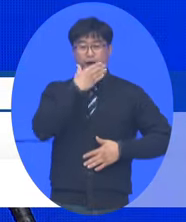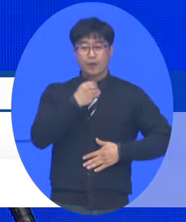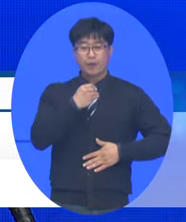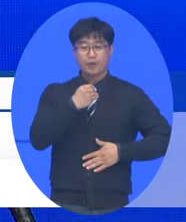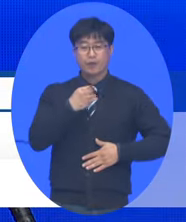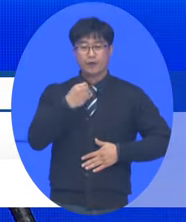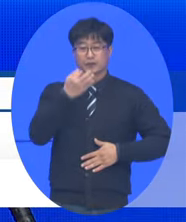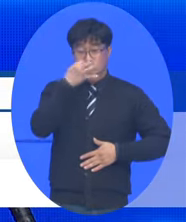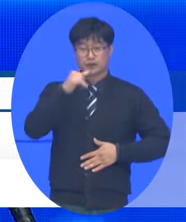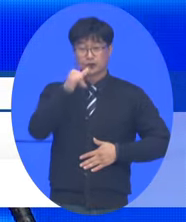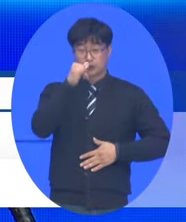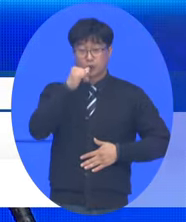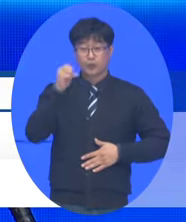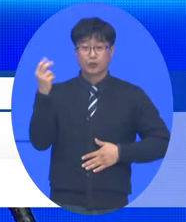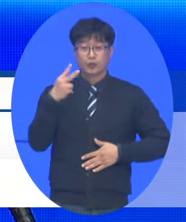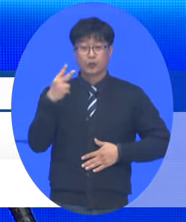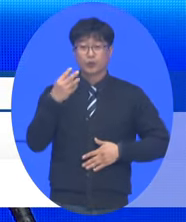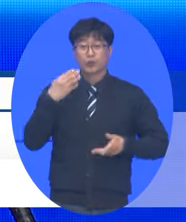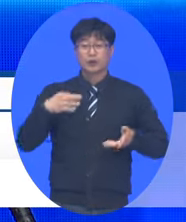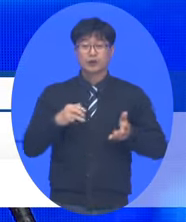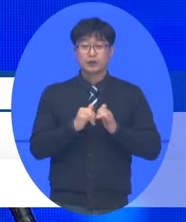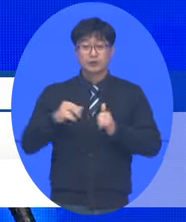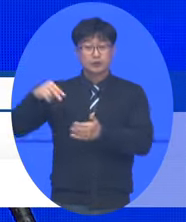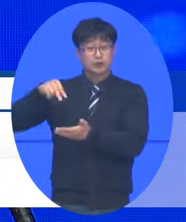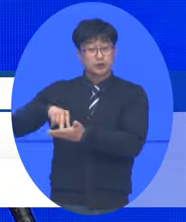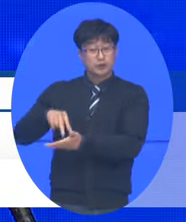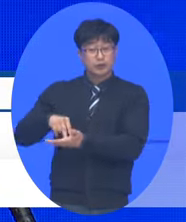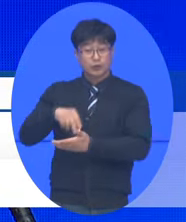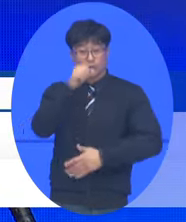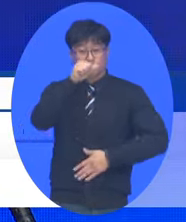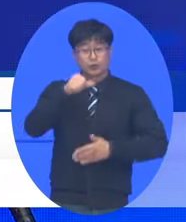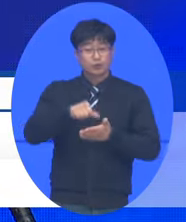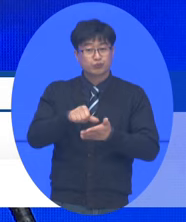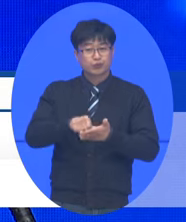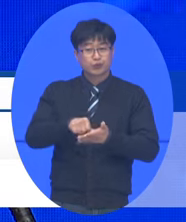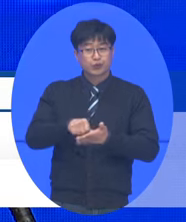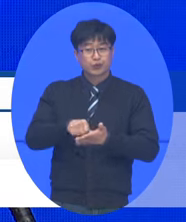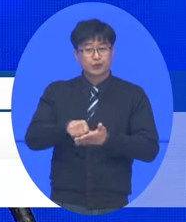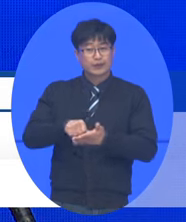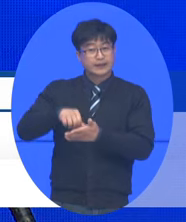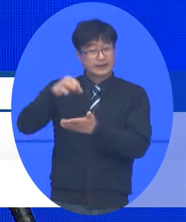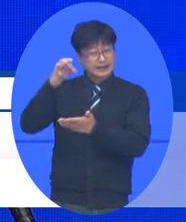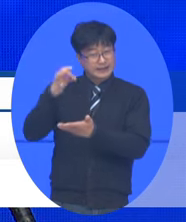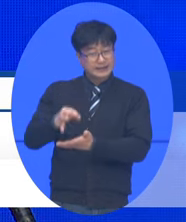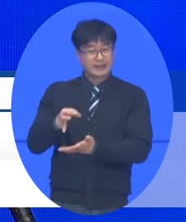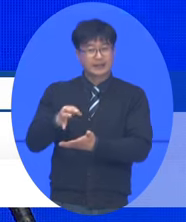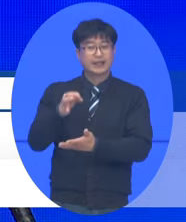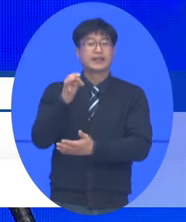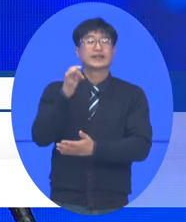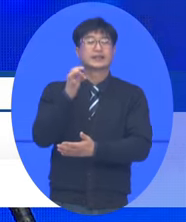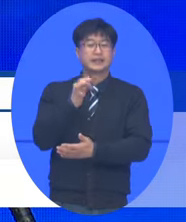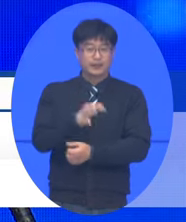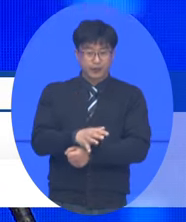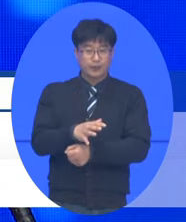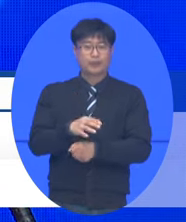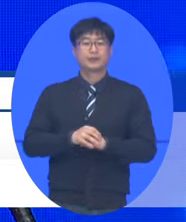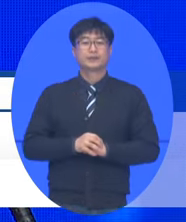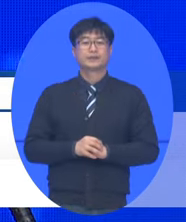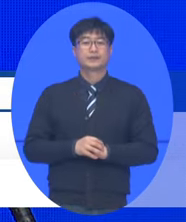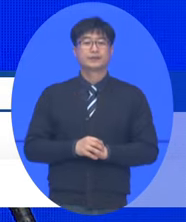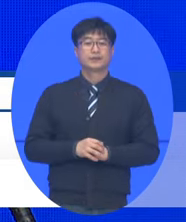행복하고 보람차고 또 우리 도민들 입장에서는 좋은 상품들을